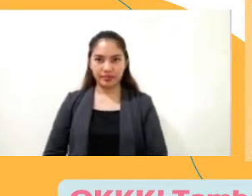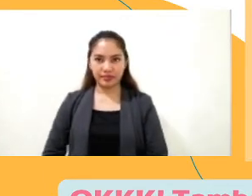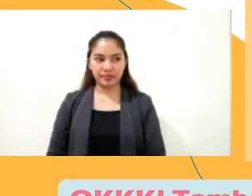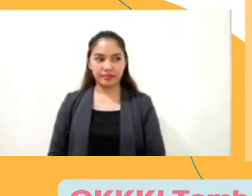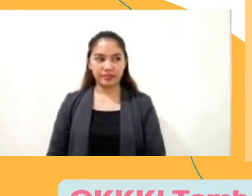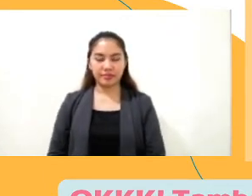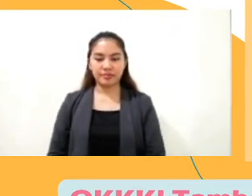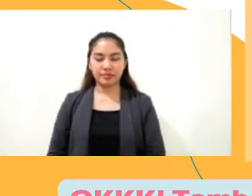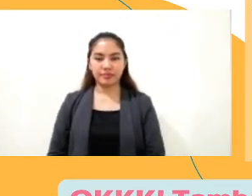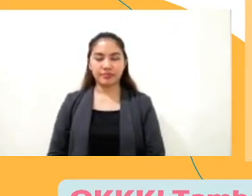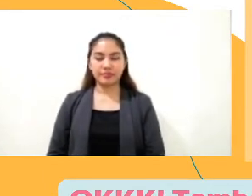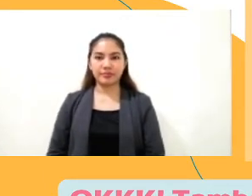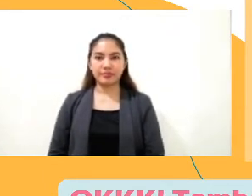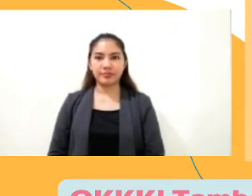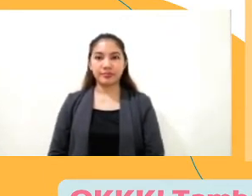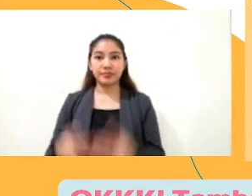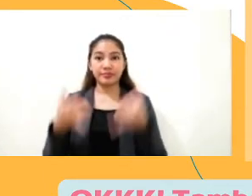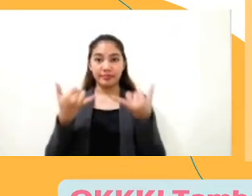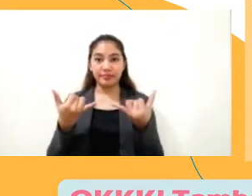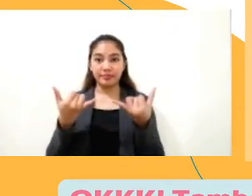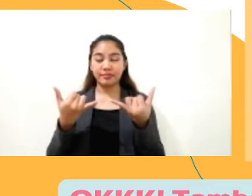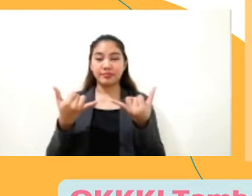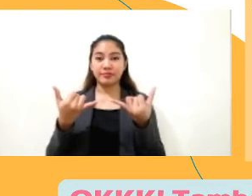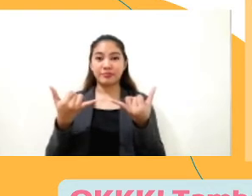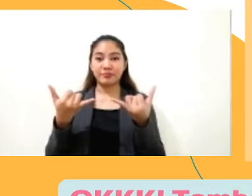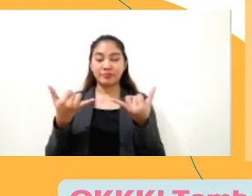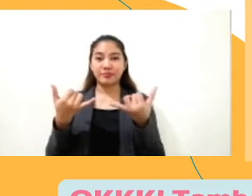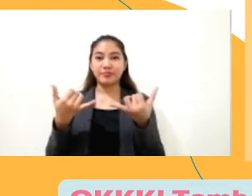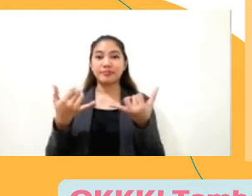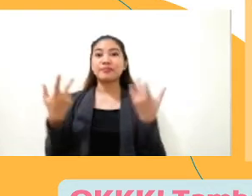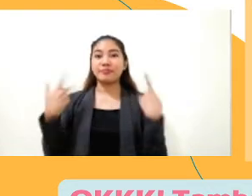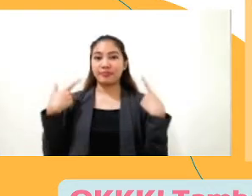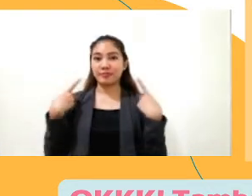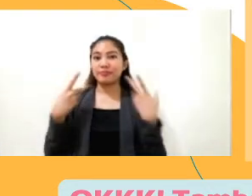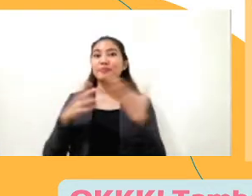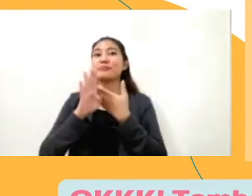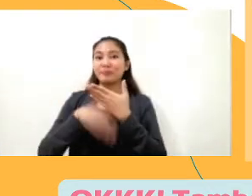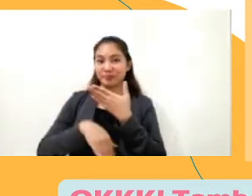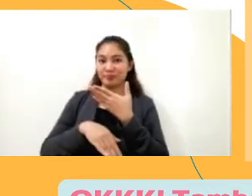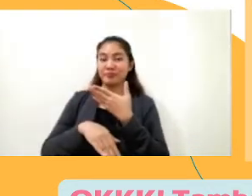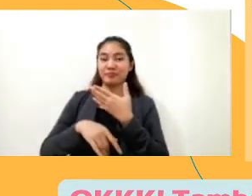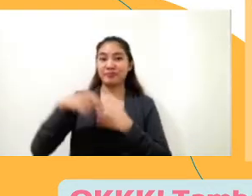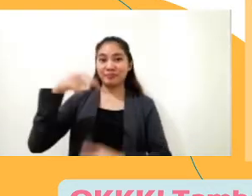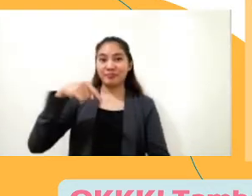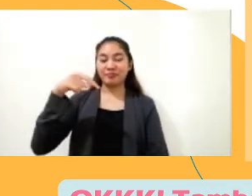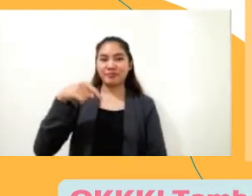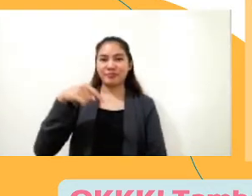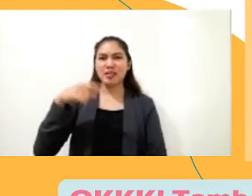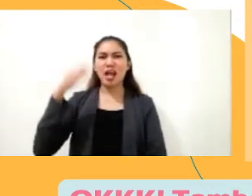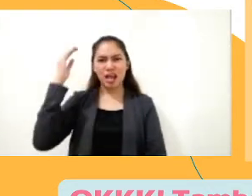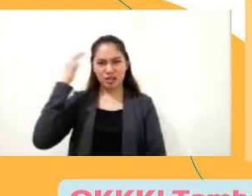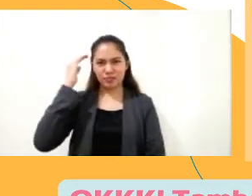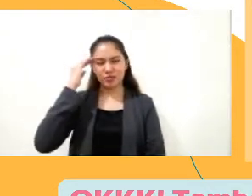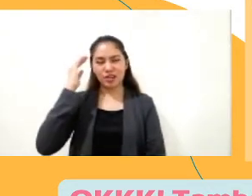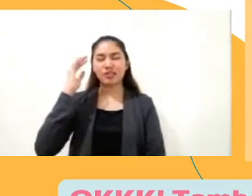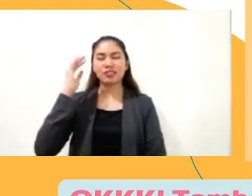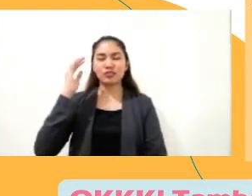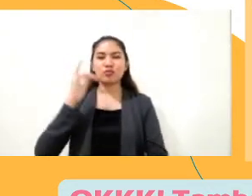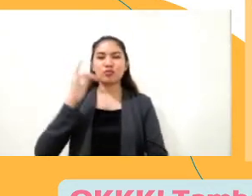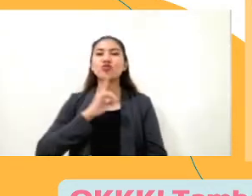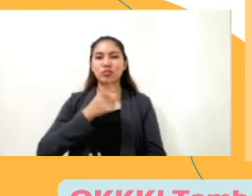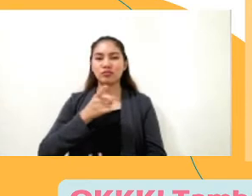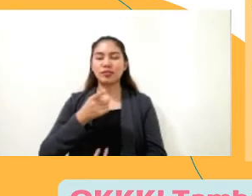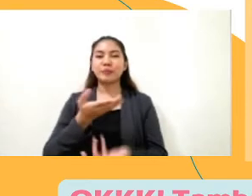At ngayon po, may nagbabalik para sa episode 8 ng OKKK Tambayan. I'm sure na-meet nyo na siya at nami-miss nyo siya